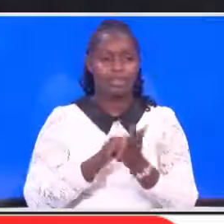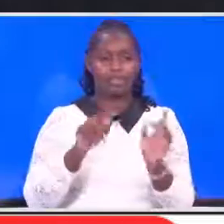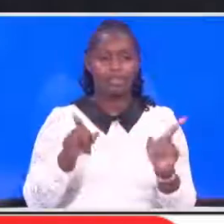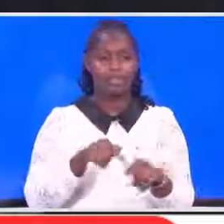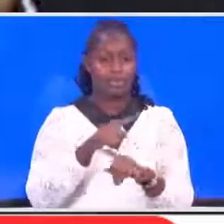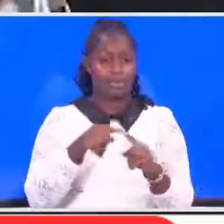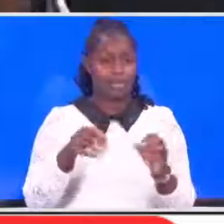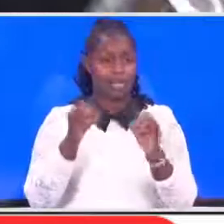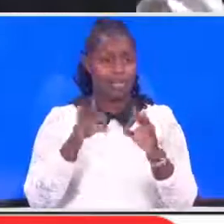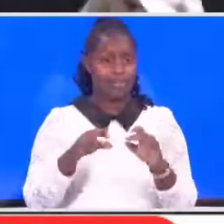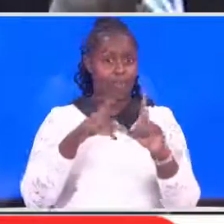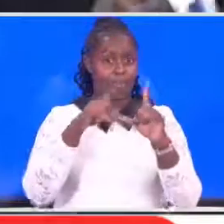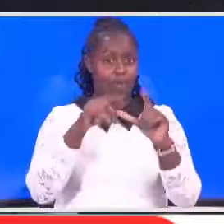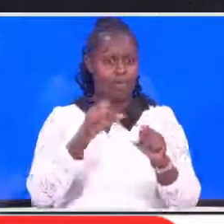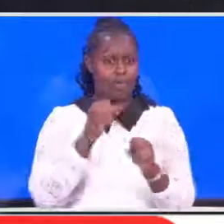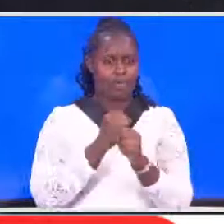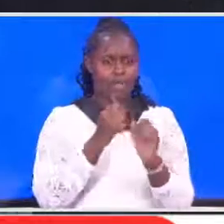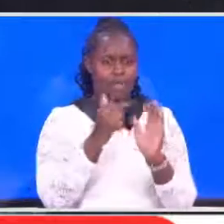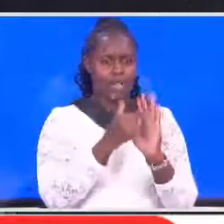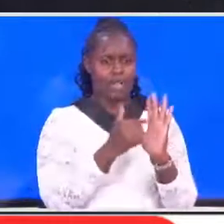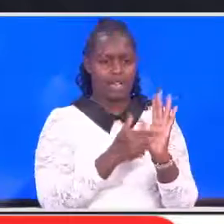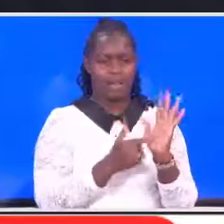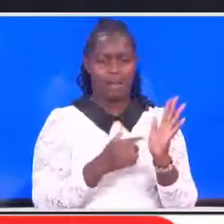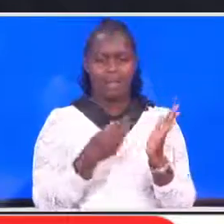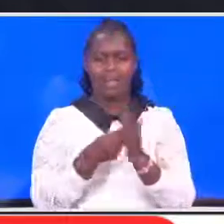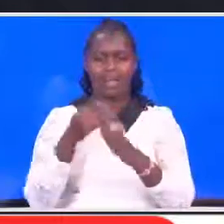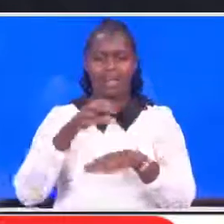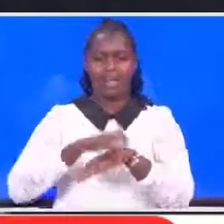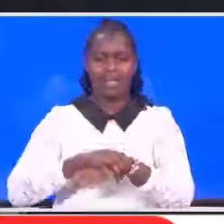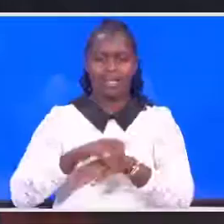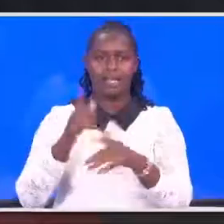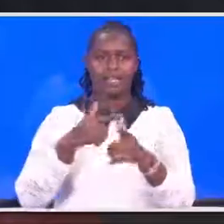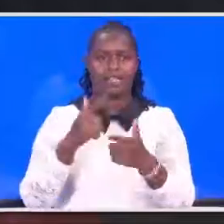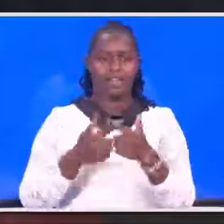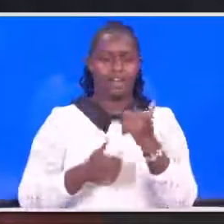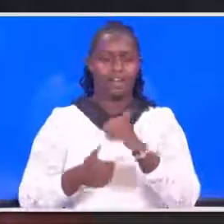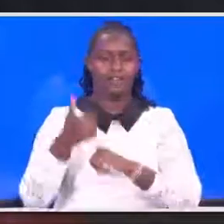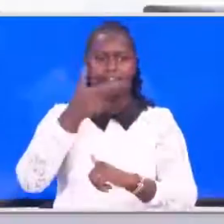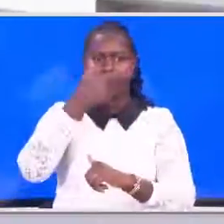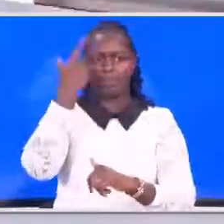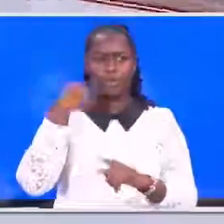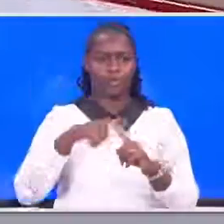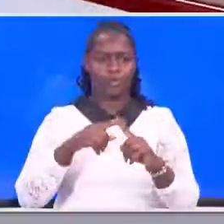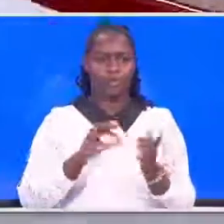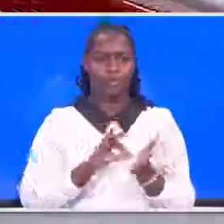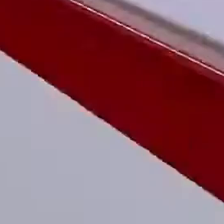ile, ili pesa itoke ya kuibiwa, kata. Hakuna mtu atakufuta kazi.